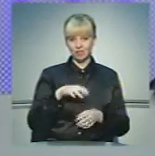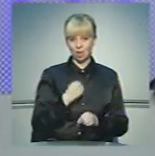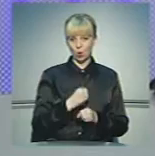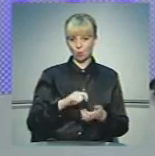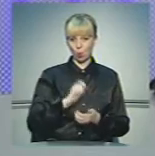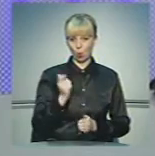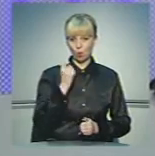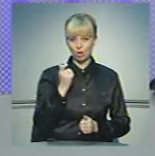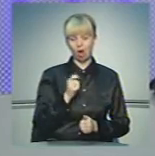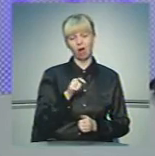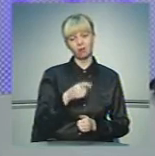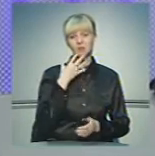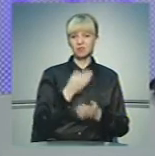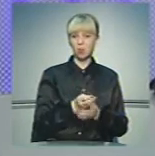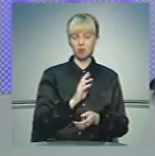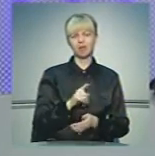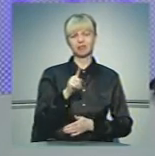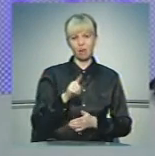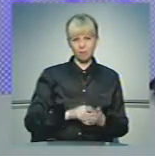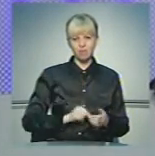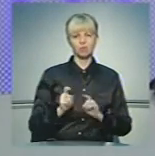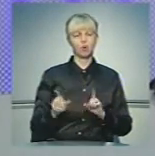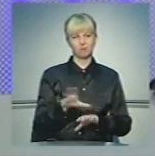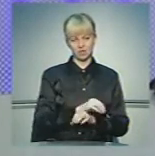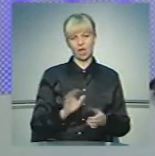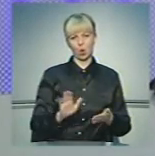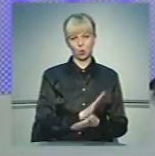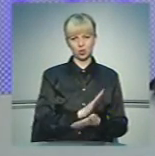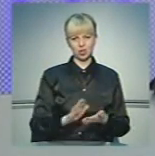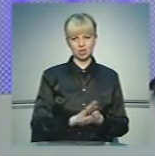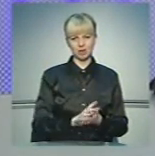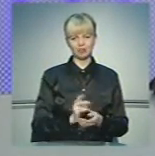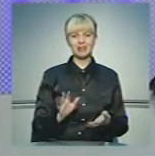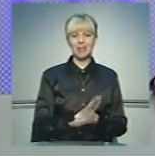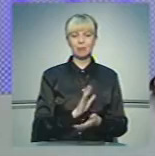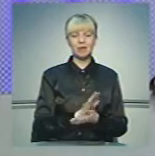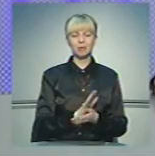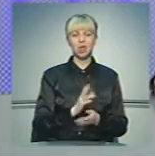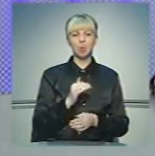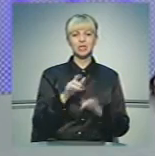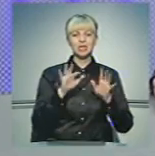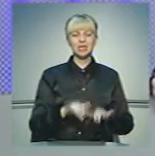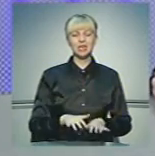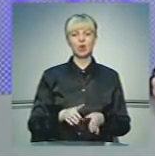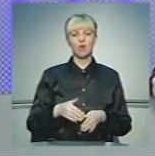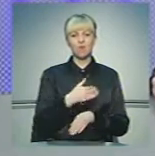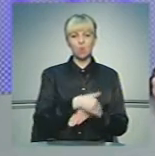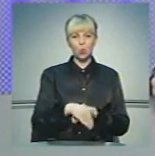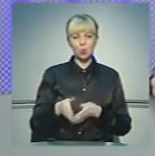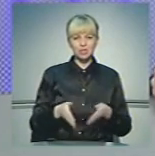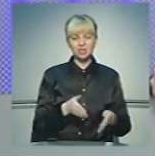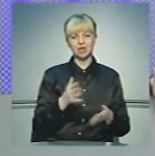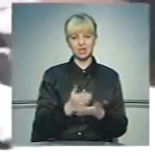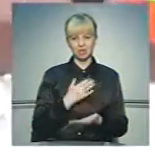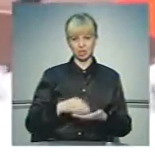роботу комунальників, а ті, у свою чергу, запевняють, що все розчистять. Неприбрані від снігу вулиці та узбіччя знайшла і